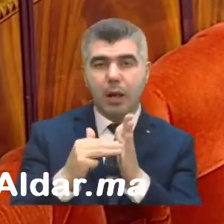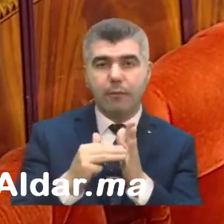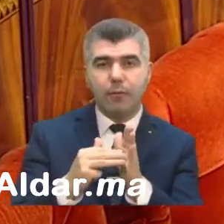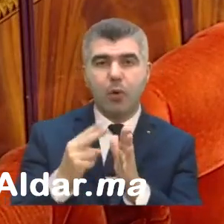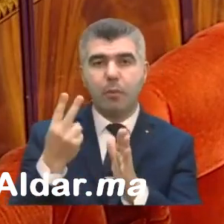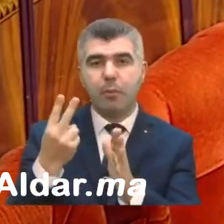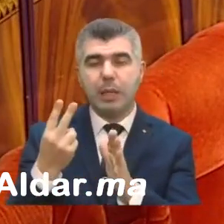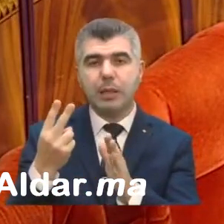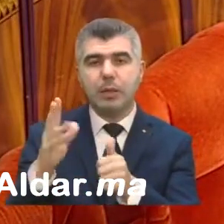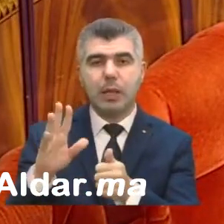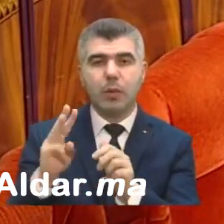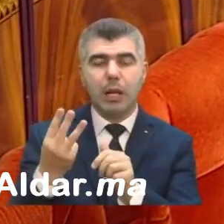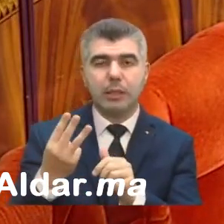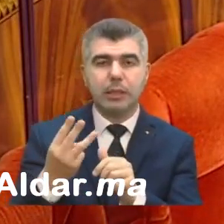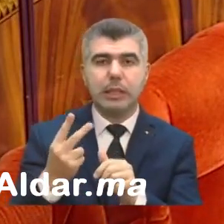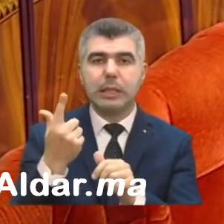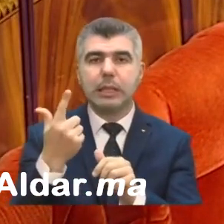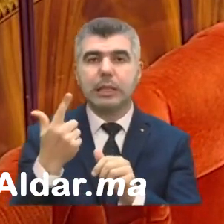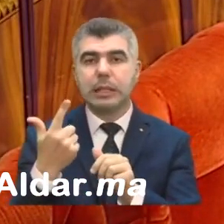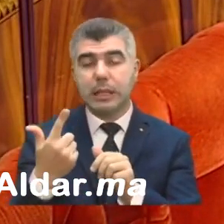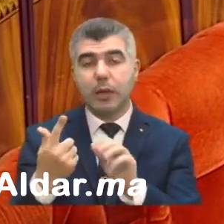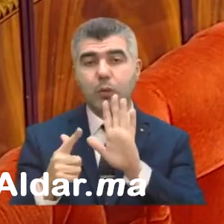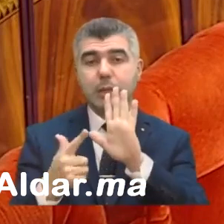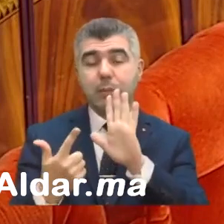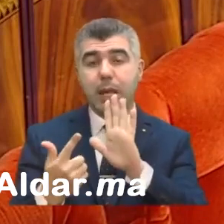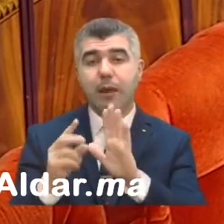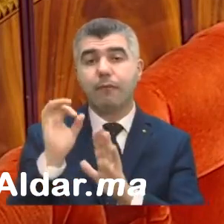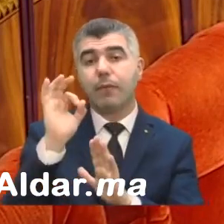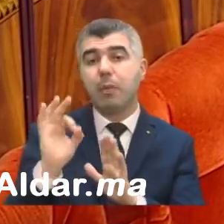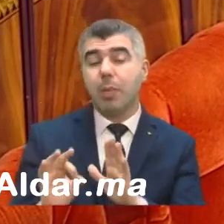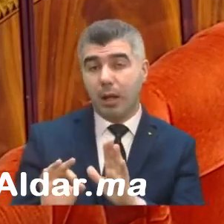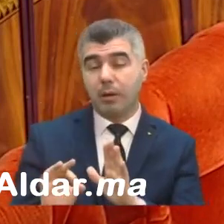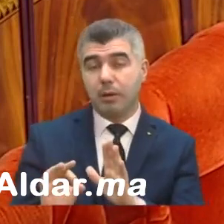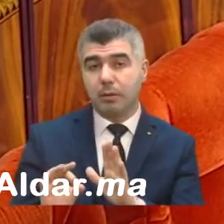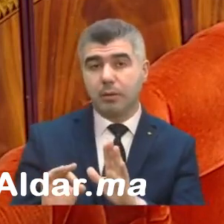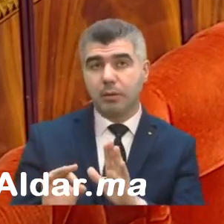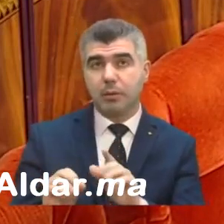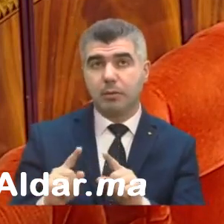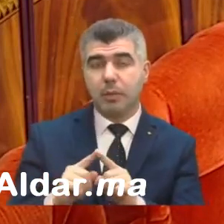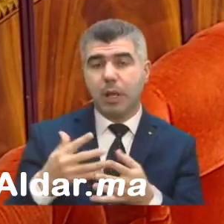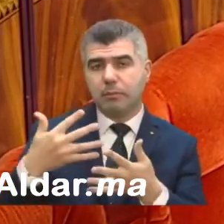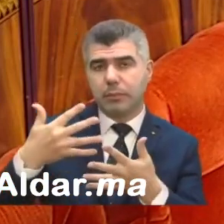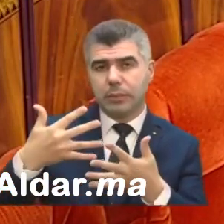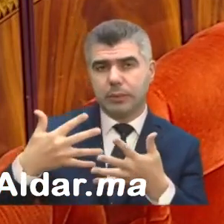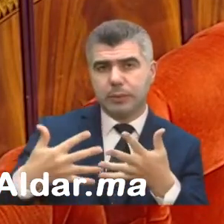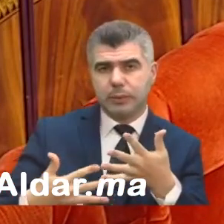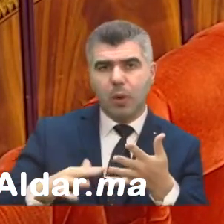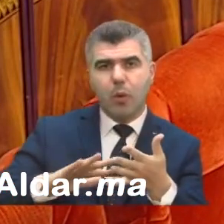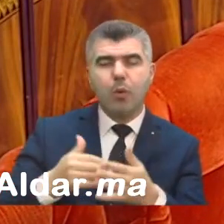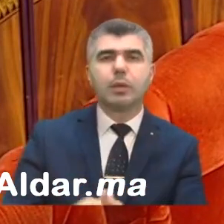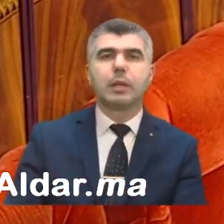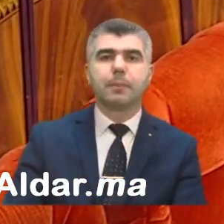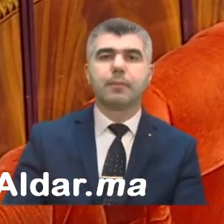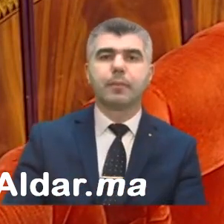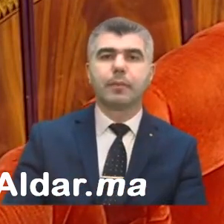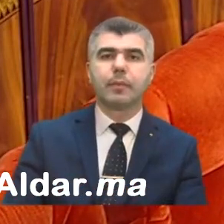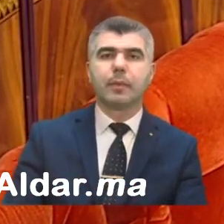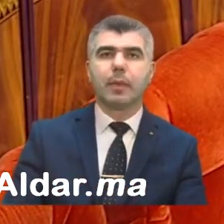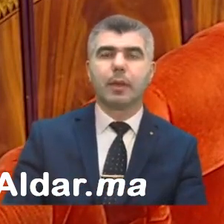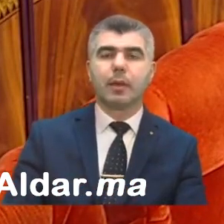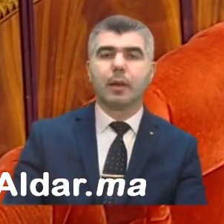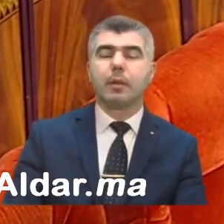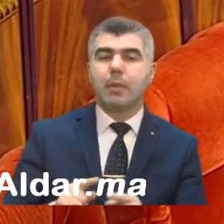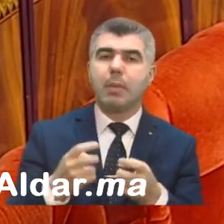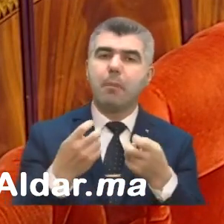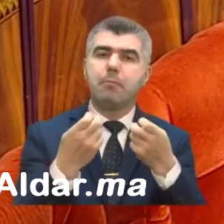بنسبة جواب 72%، نسبة كبيرة جدا، ومستعد نعطي حتى التفاصيل بخصوص كل الفرق البرلمانية. نعطي